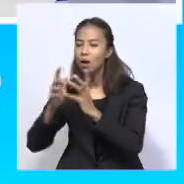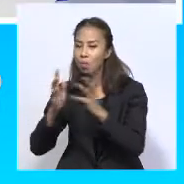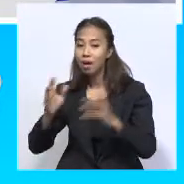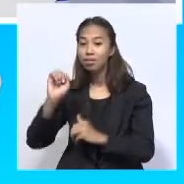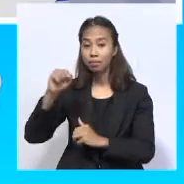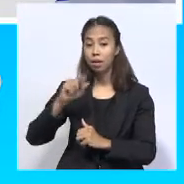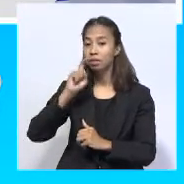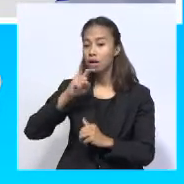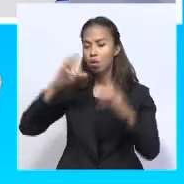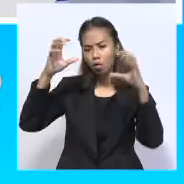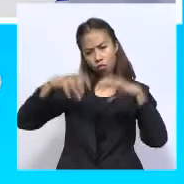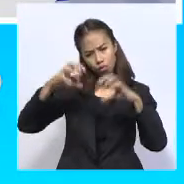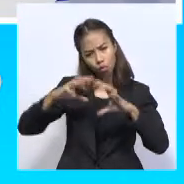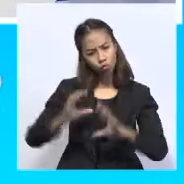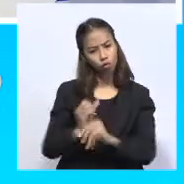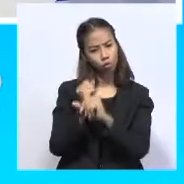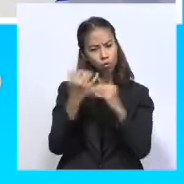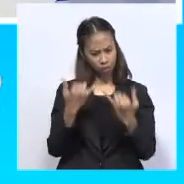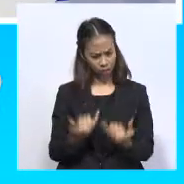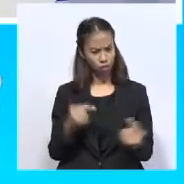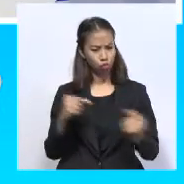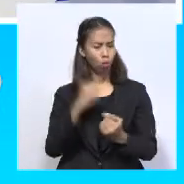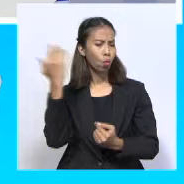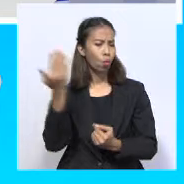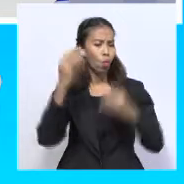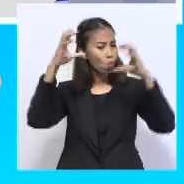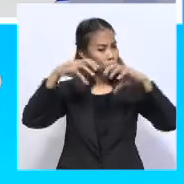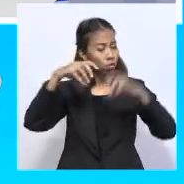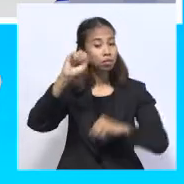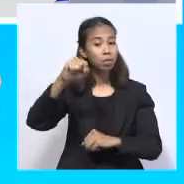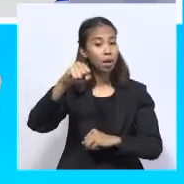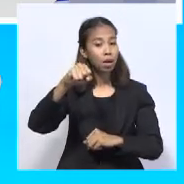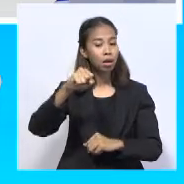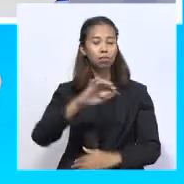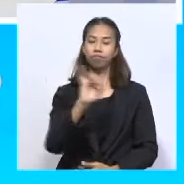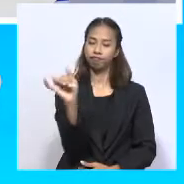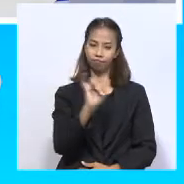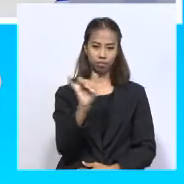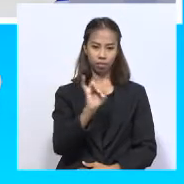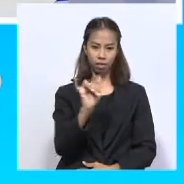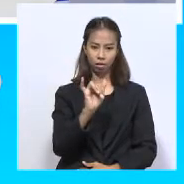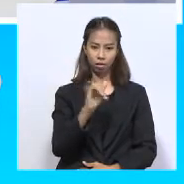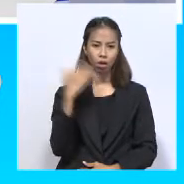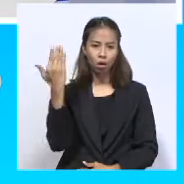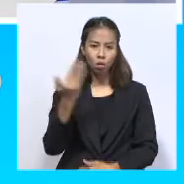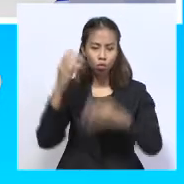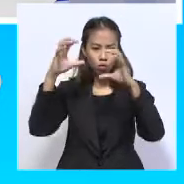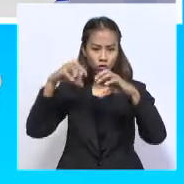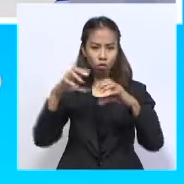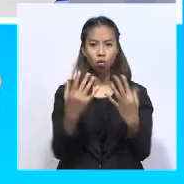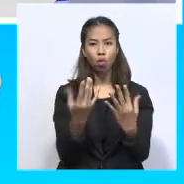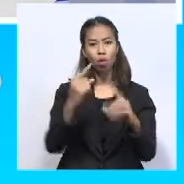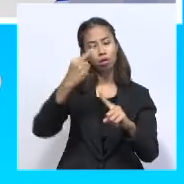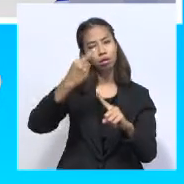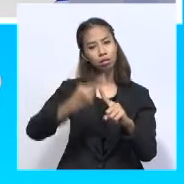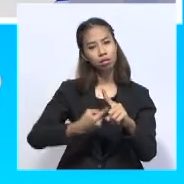คะฝนที่ตกแบบนี้เนี่ยตกลงเราเข้าสู่ฤดูฝนหรือยังอะคะ ยังครับฤดูฝนเราจะเริ่มประมาณกลางเดือนพ